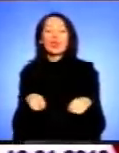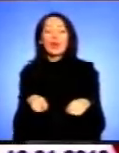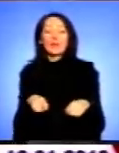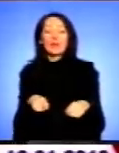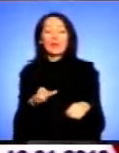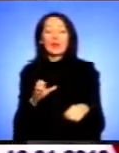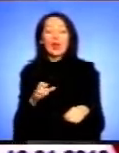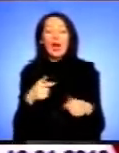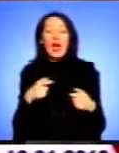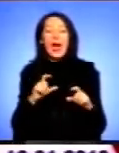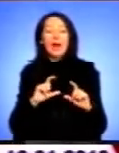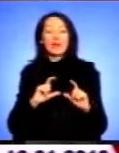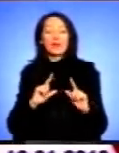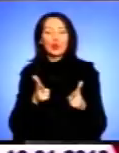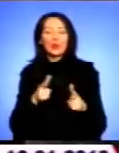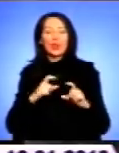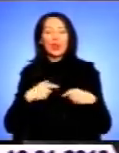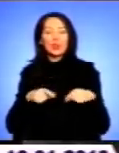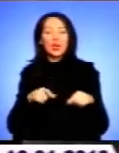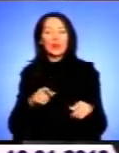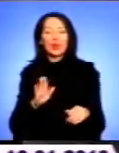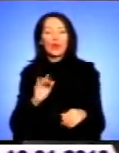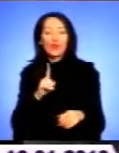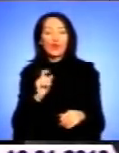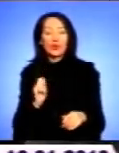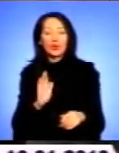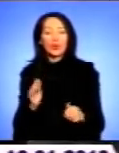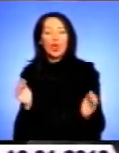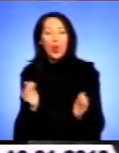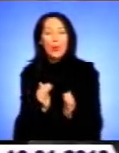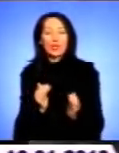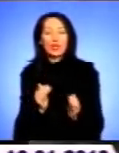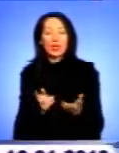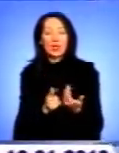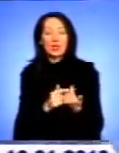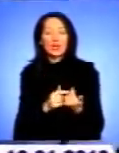вступні екзамени до вузу і там відповідно обмежена кількість буде вузів, які можна вибрати.